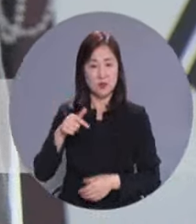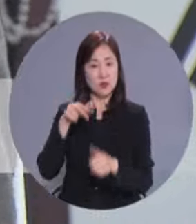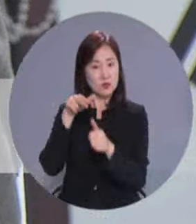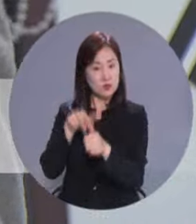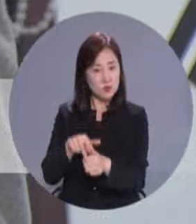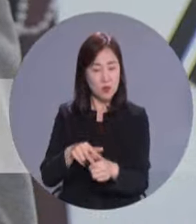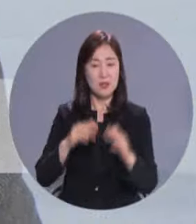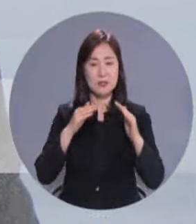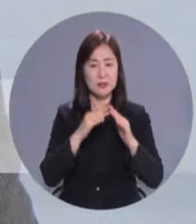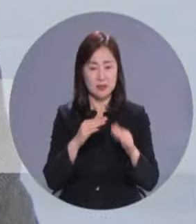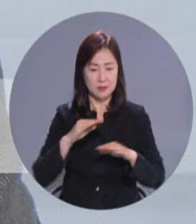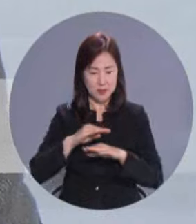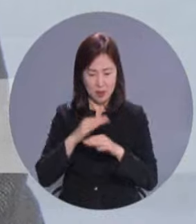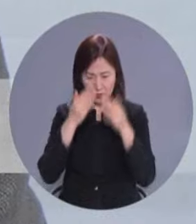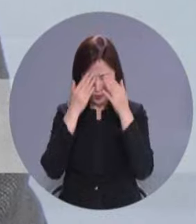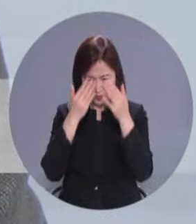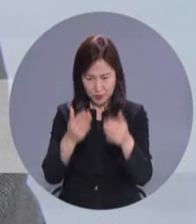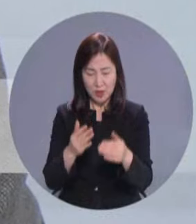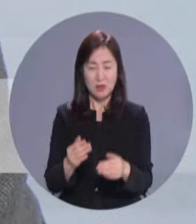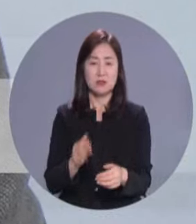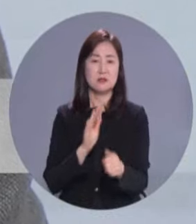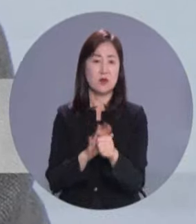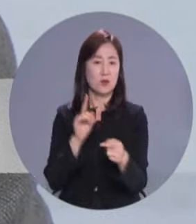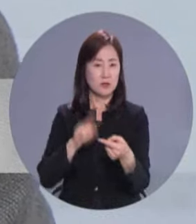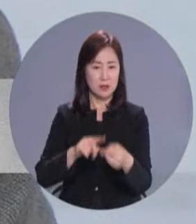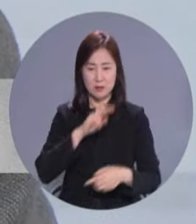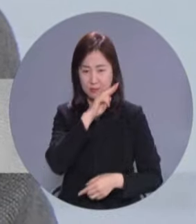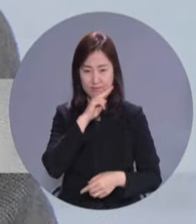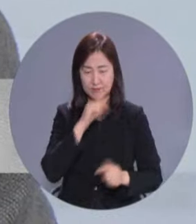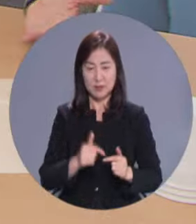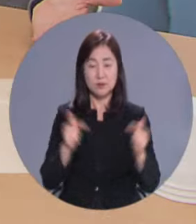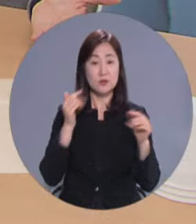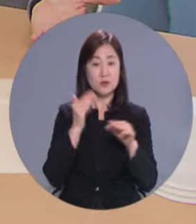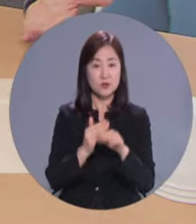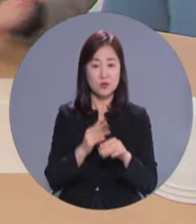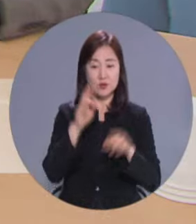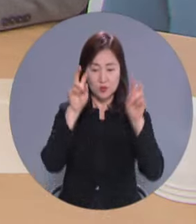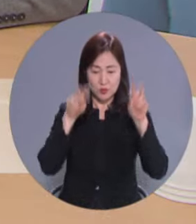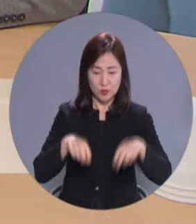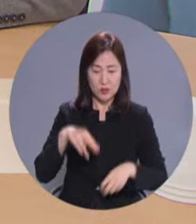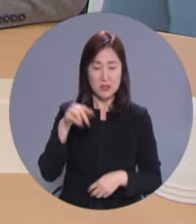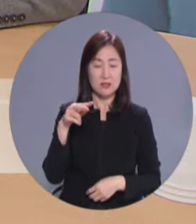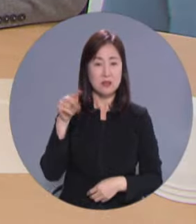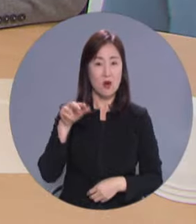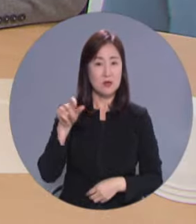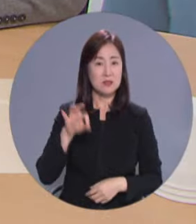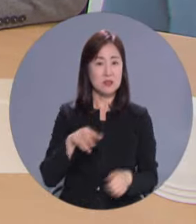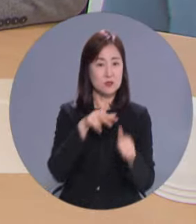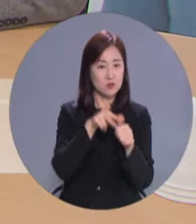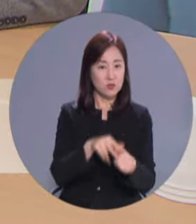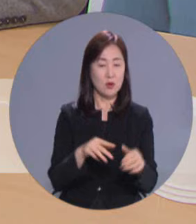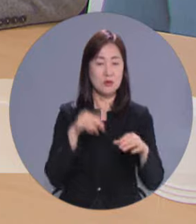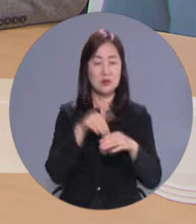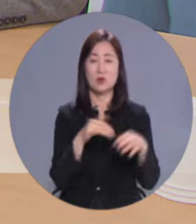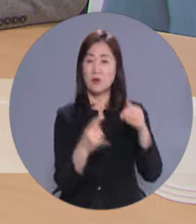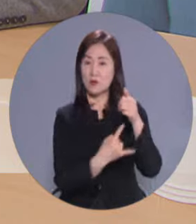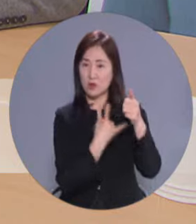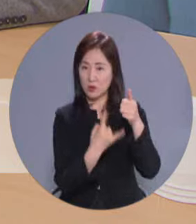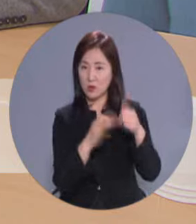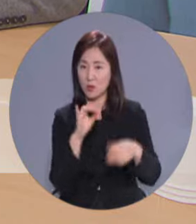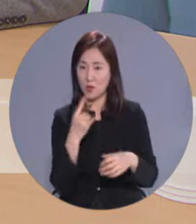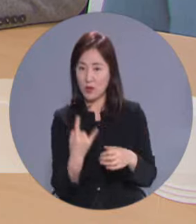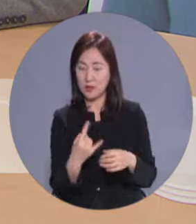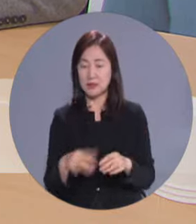차량 무상 제공 의혹 논란이 커지고 있습니다 무소속 신성식 후보는 어제 순천시 선거 관리 위원회에 김